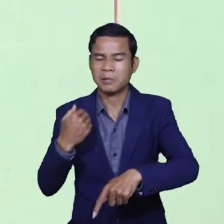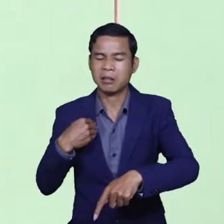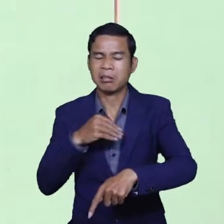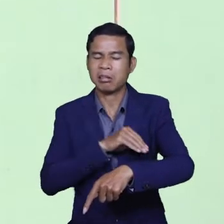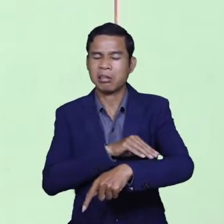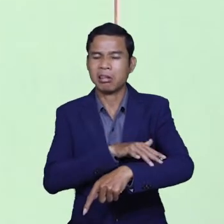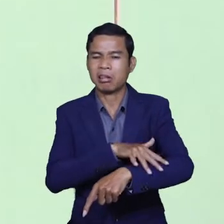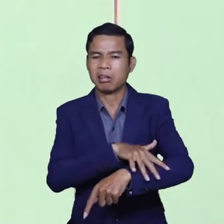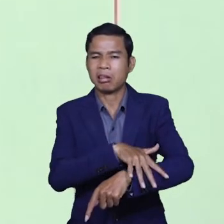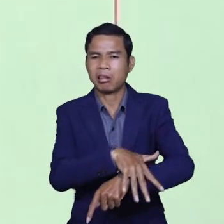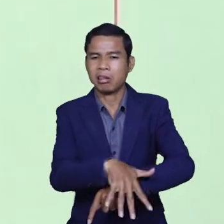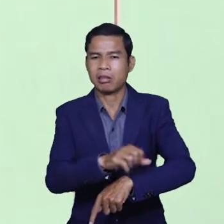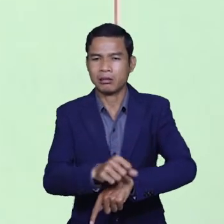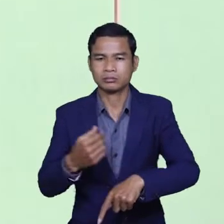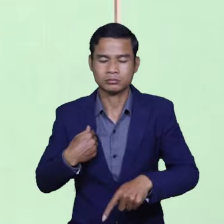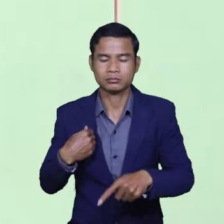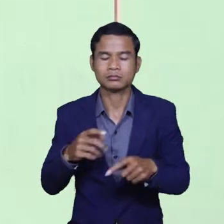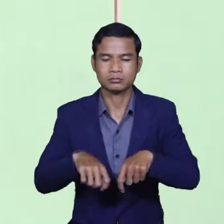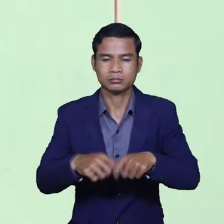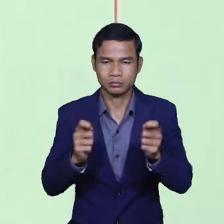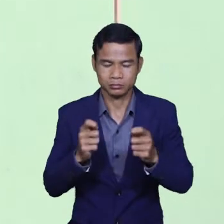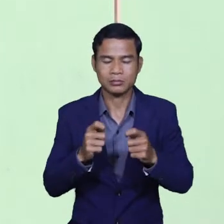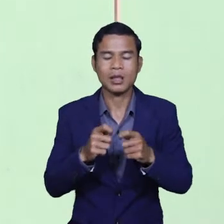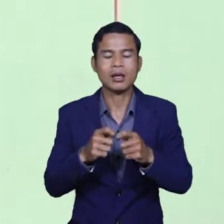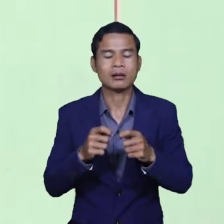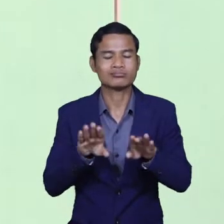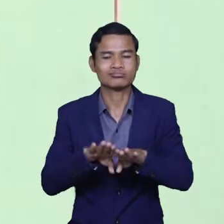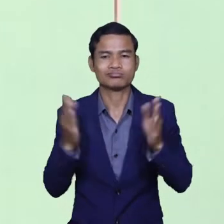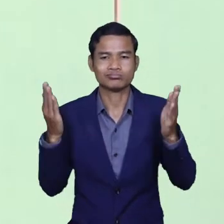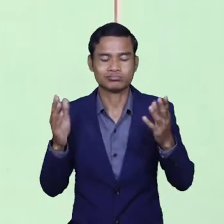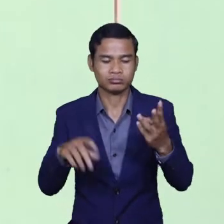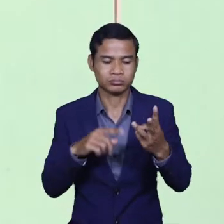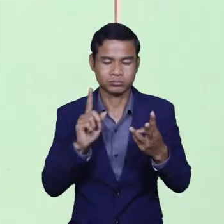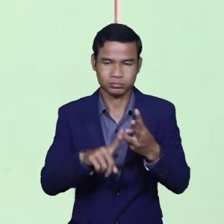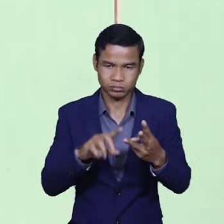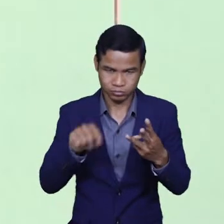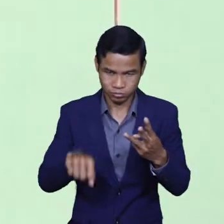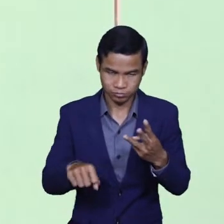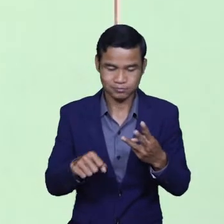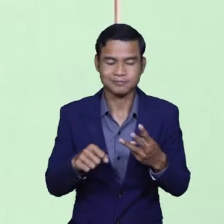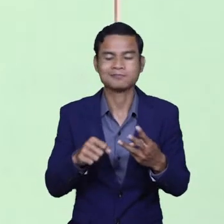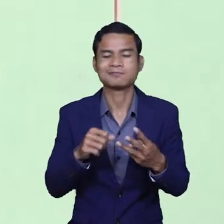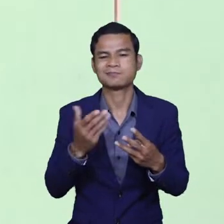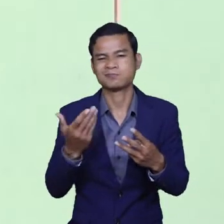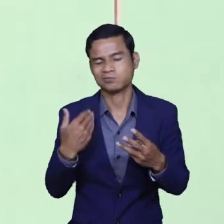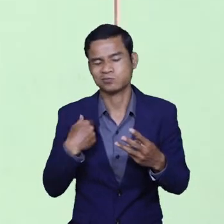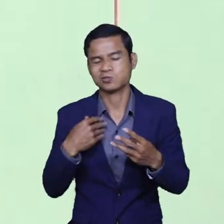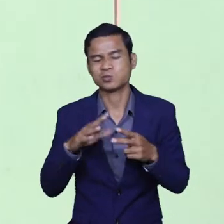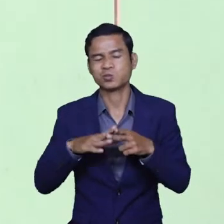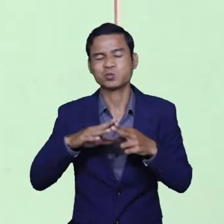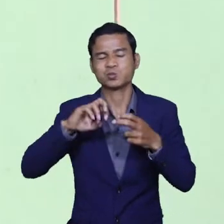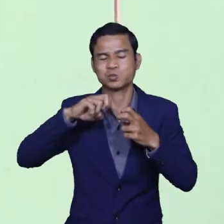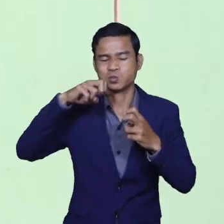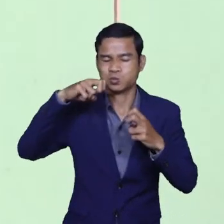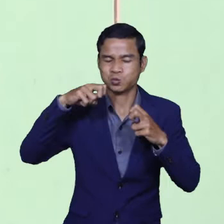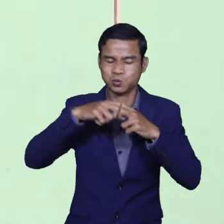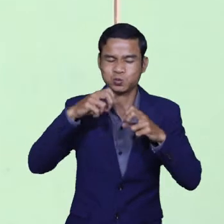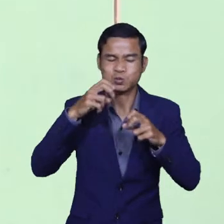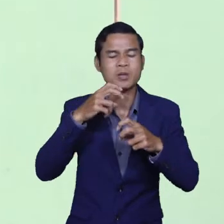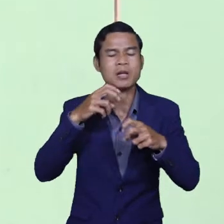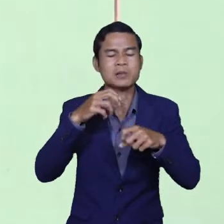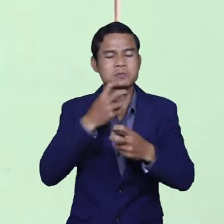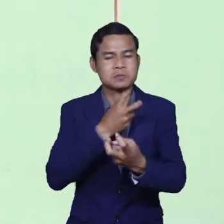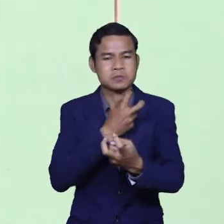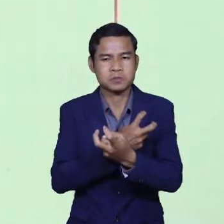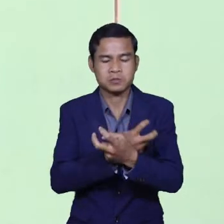អានេះគឺជាចាប់បំណាក់ឆ្អឹងបើកមុខចាំមួយទៀតចាវាគ្រាន់តែជាការក្រិចណាកូនណាចាការក្រិចហ្នឹងគឺមានន័យ